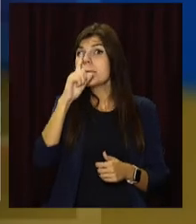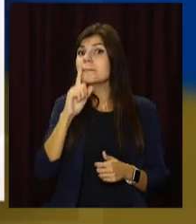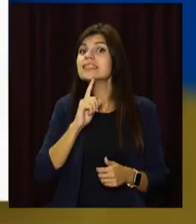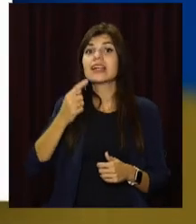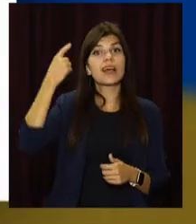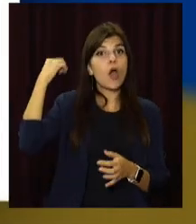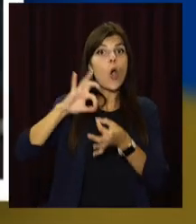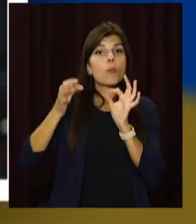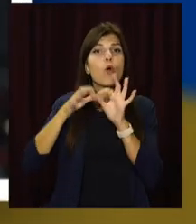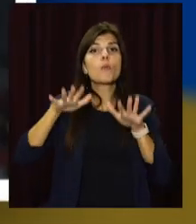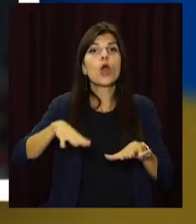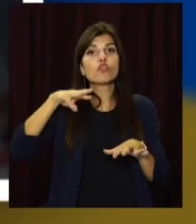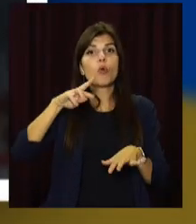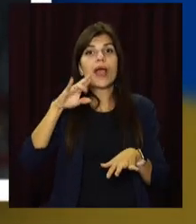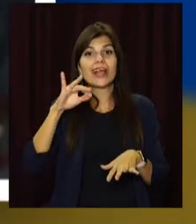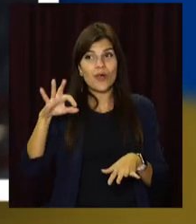на Олімпіаді у Токіо.